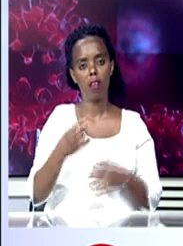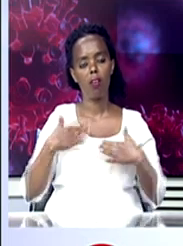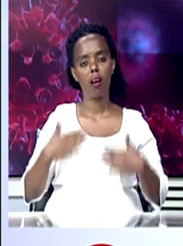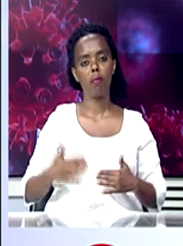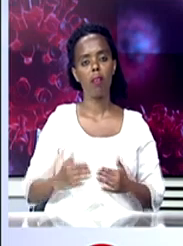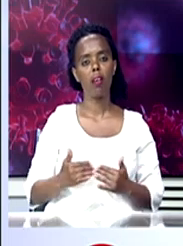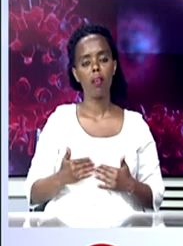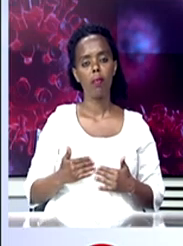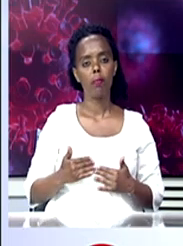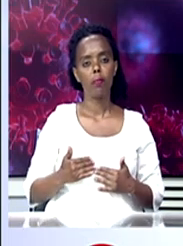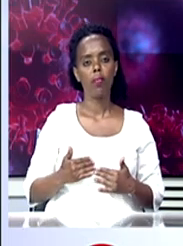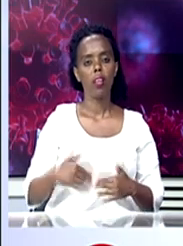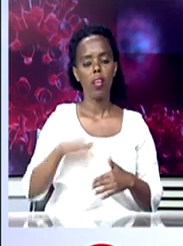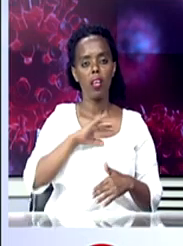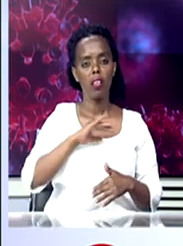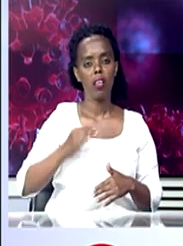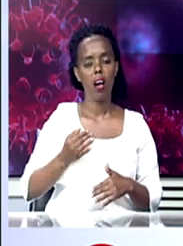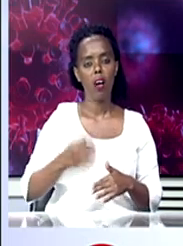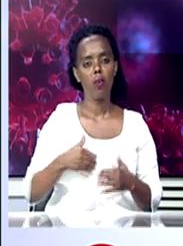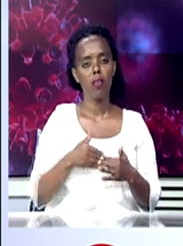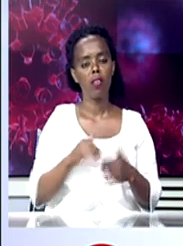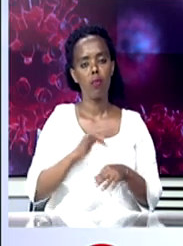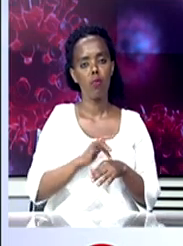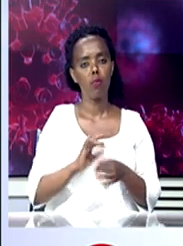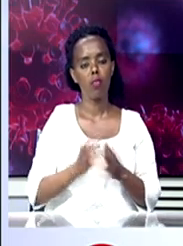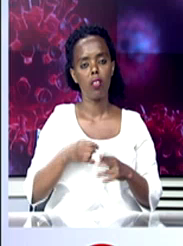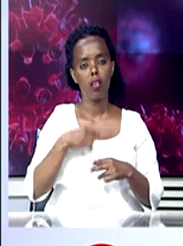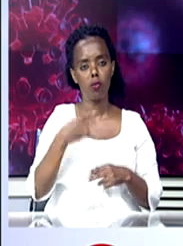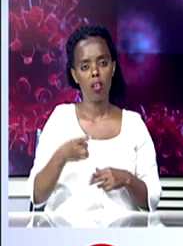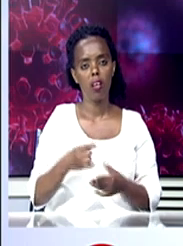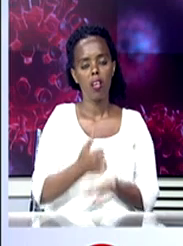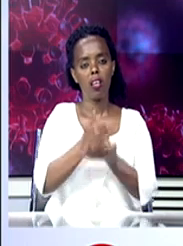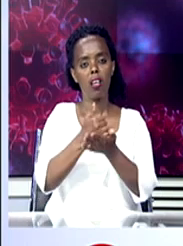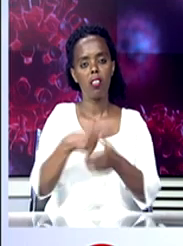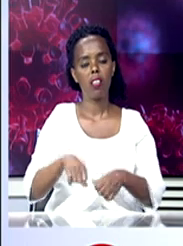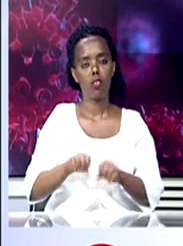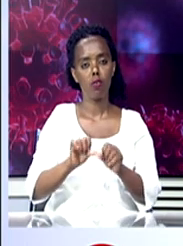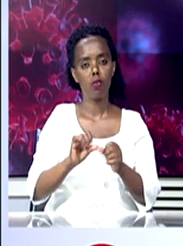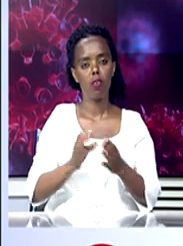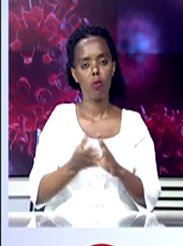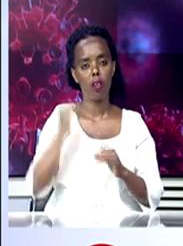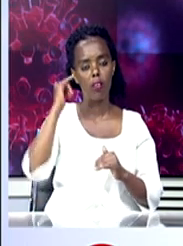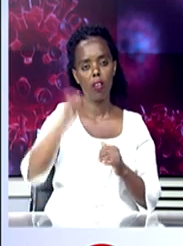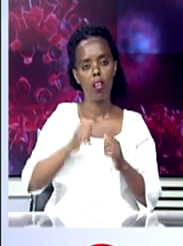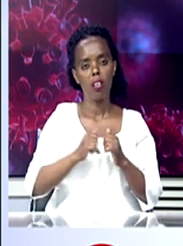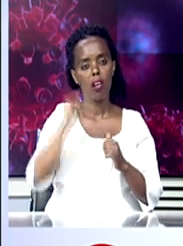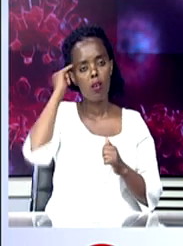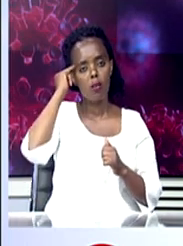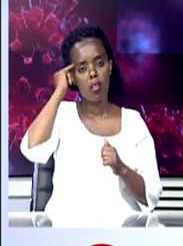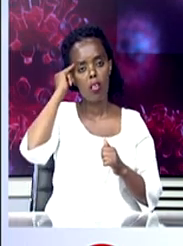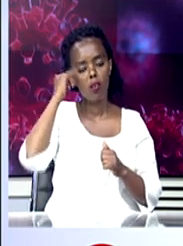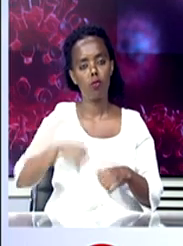qaamni keenya akka walitti hin bubuune taasisuudha malee gargaarsi keenya itti fufuu qaba waliif yaaduun keenya itti fufuu